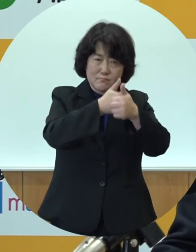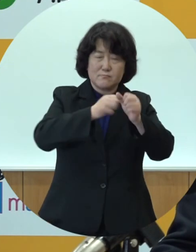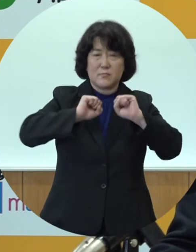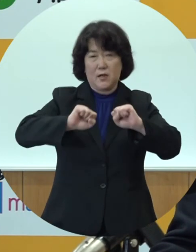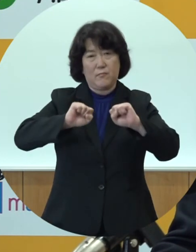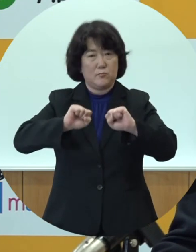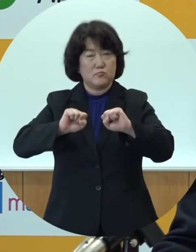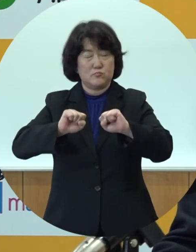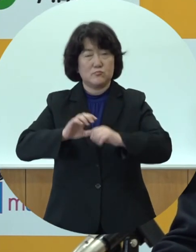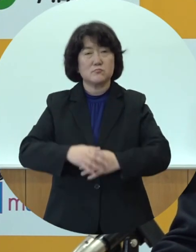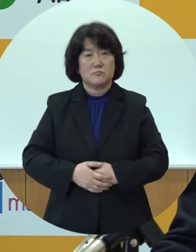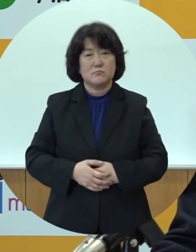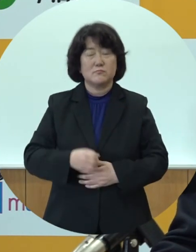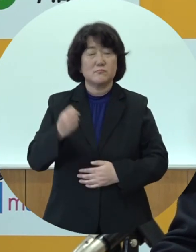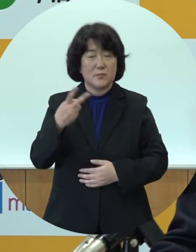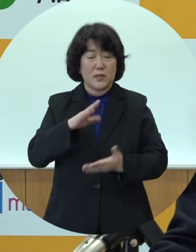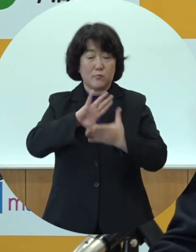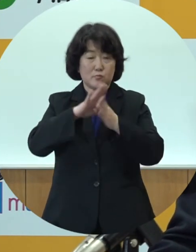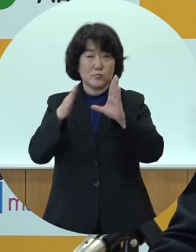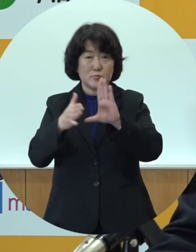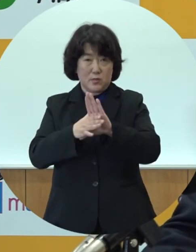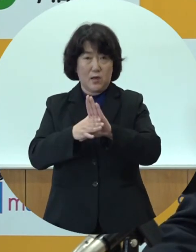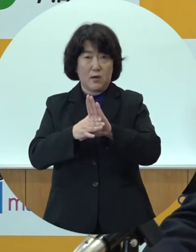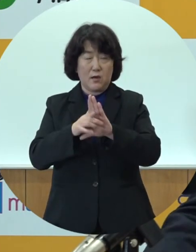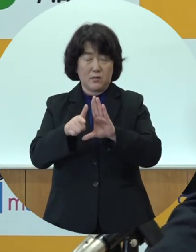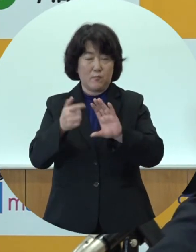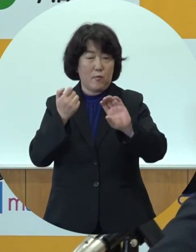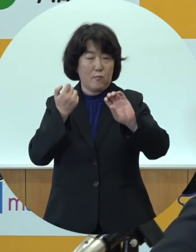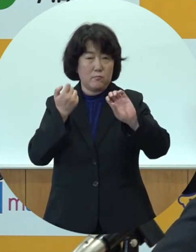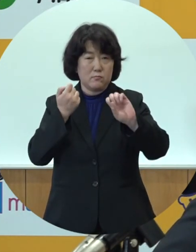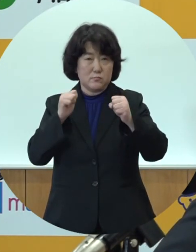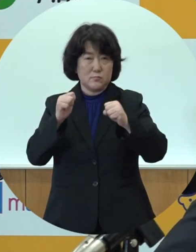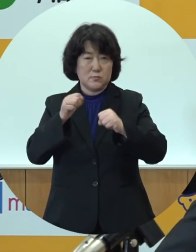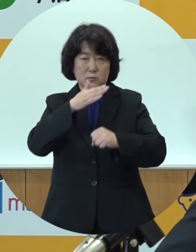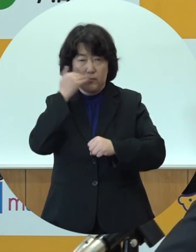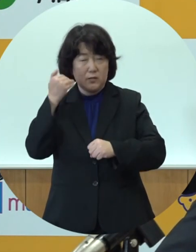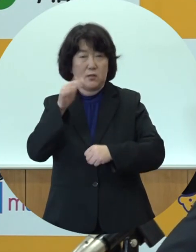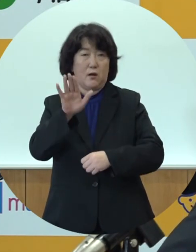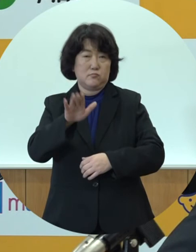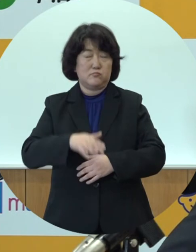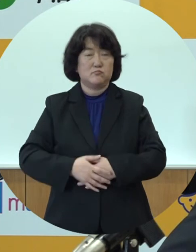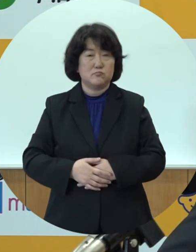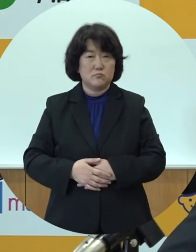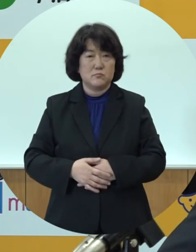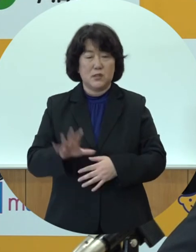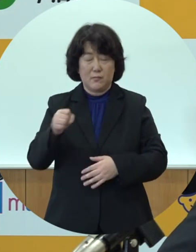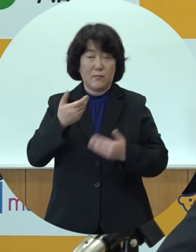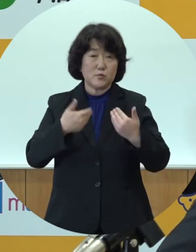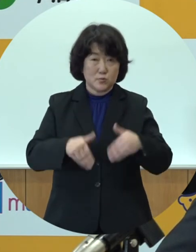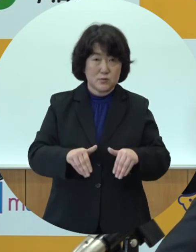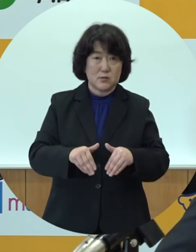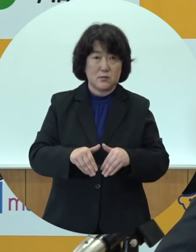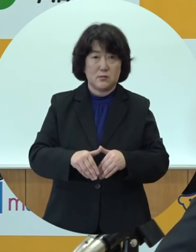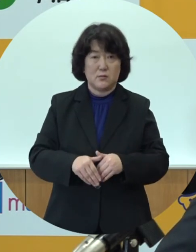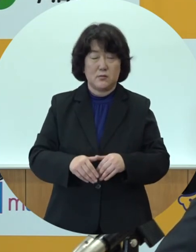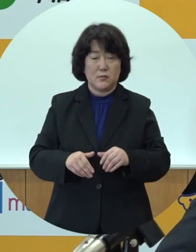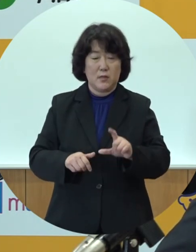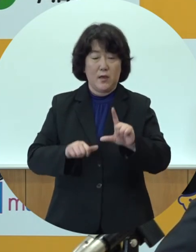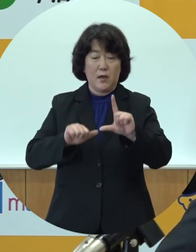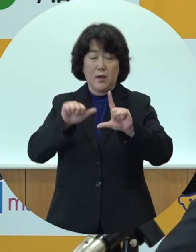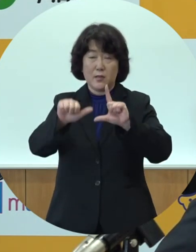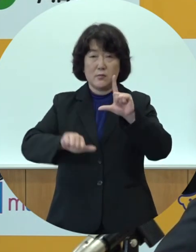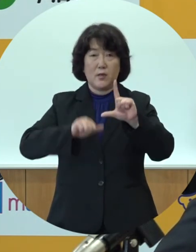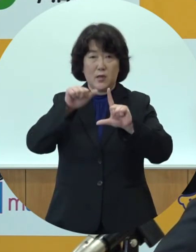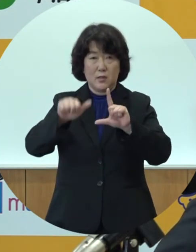。また文化の面でも目覚ましい活躍がございます。今治市出身のアニメーション作